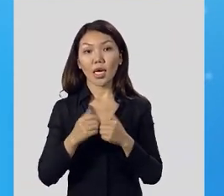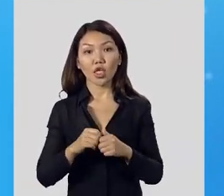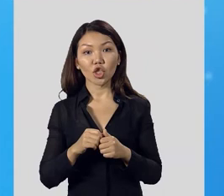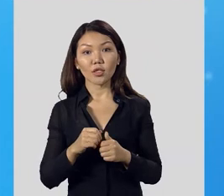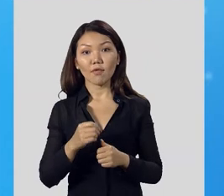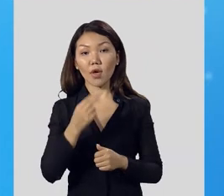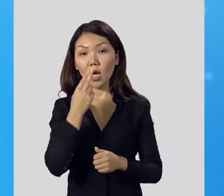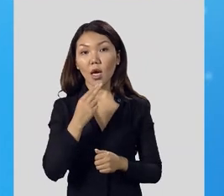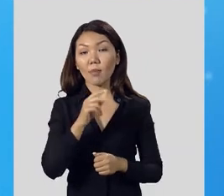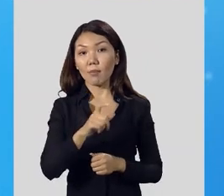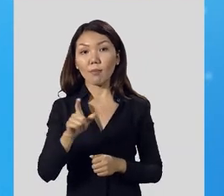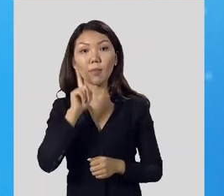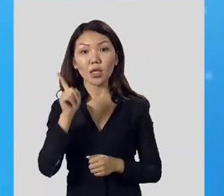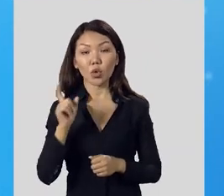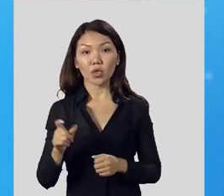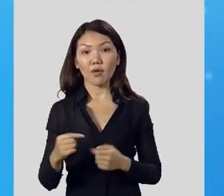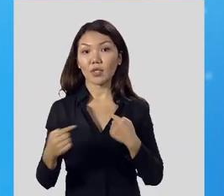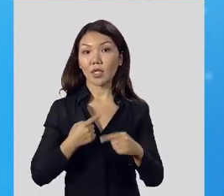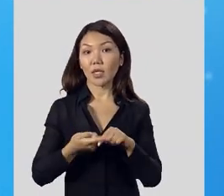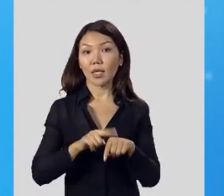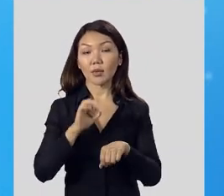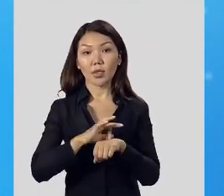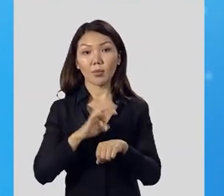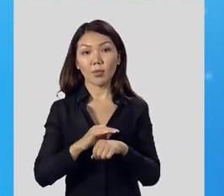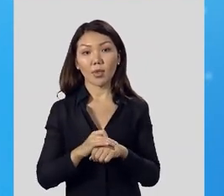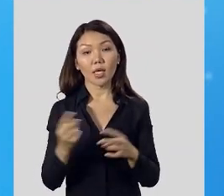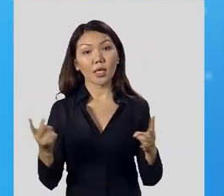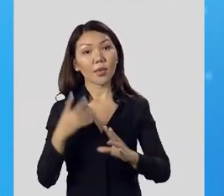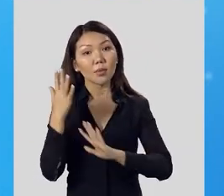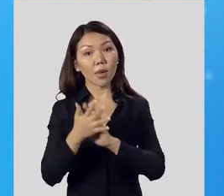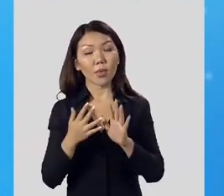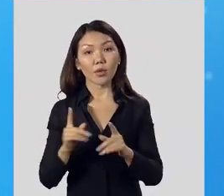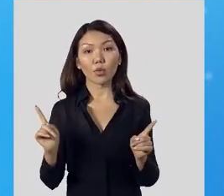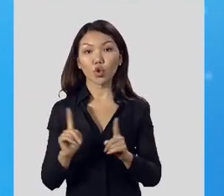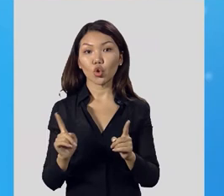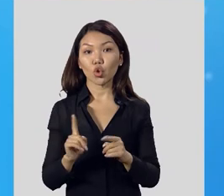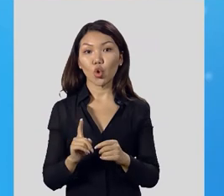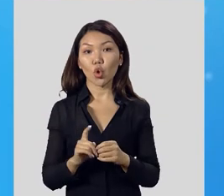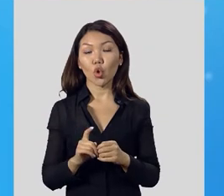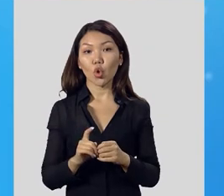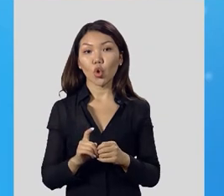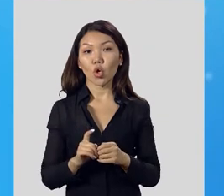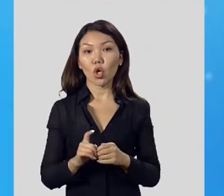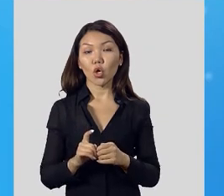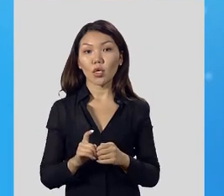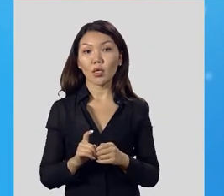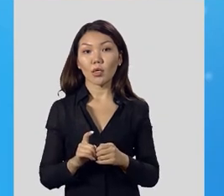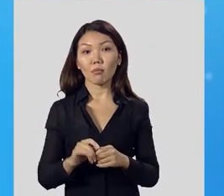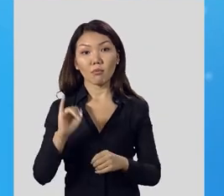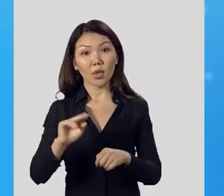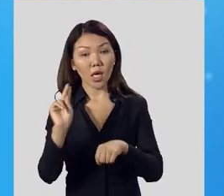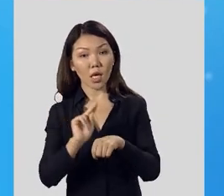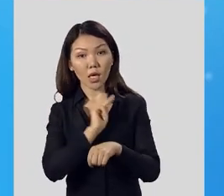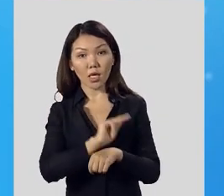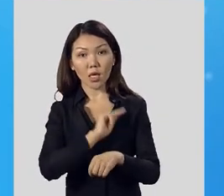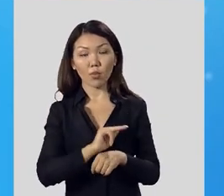заболеванием. Необходимо понимать, что дисфункция может быть связана с периодом усиленного